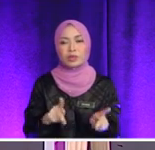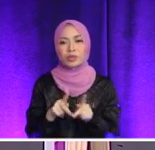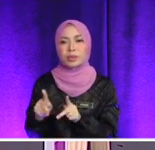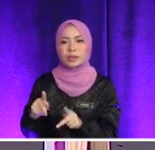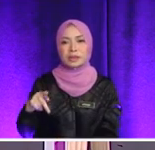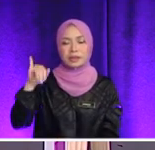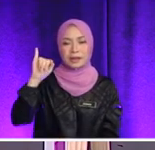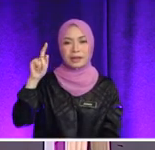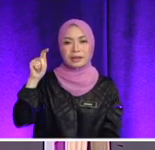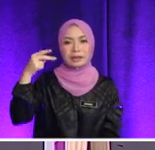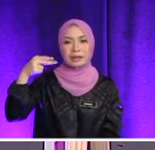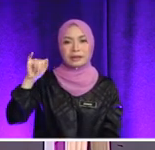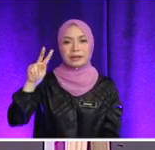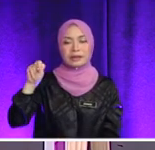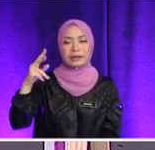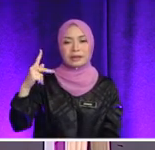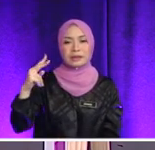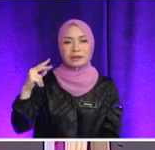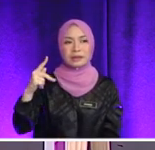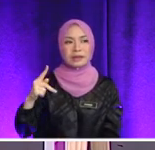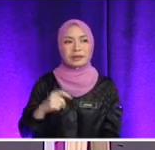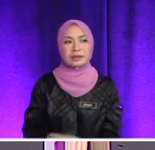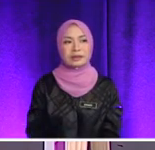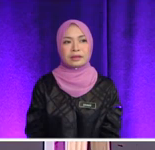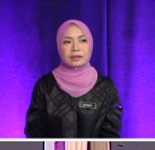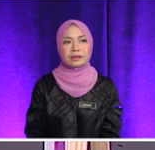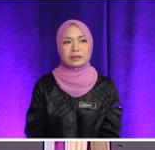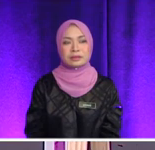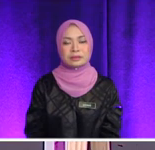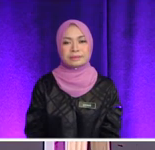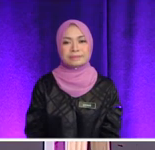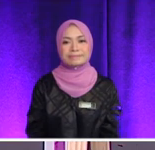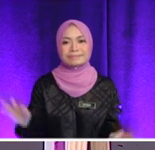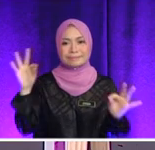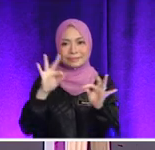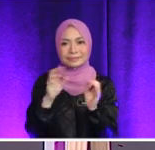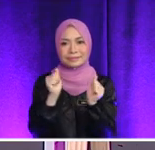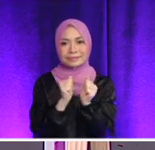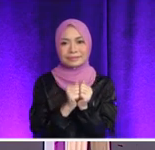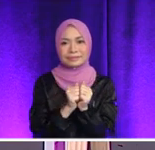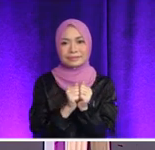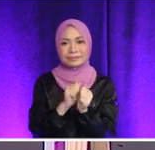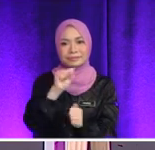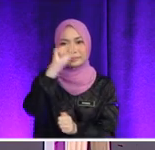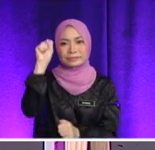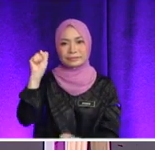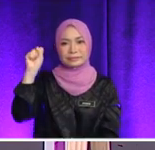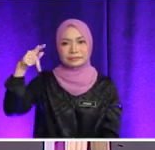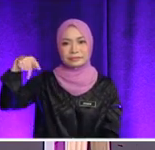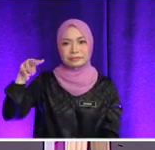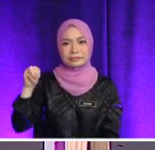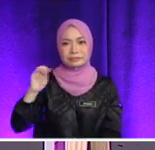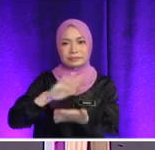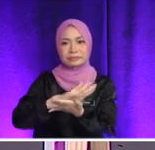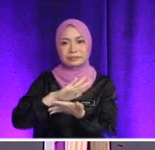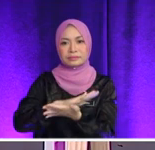pembelajaran abad ke-21 ya sebab ini soal lain SPM untuk kertas 3 yang buat folio itu